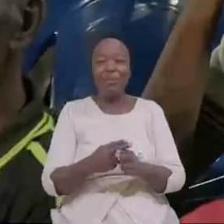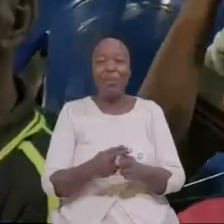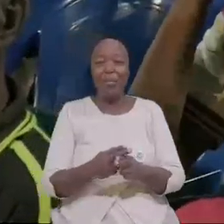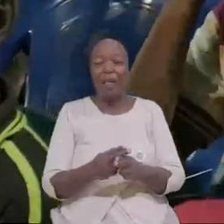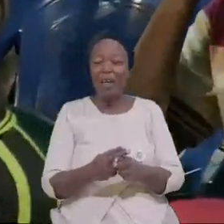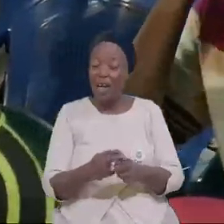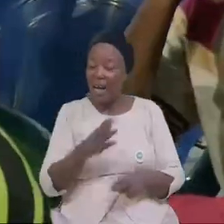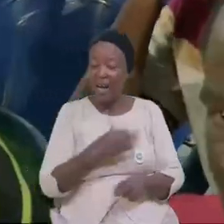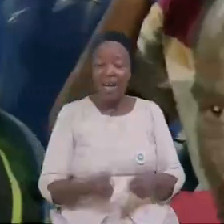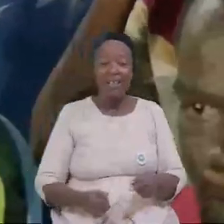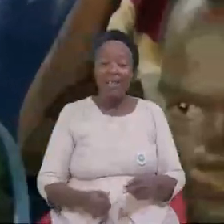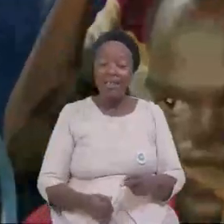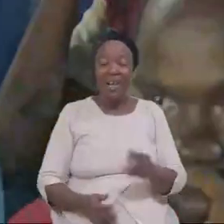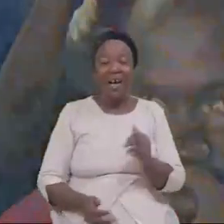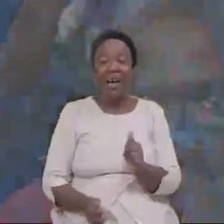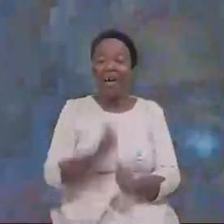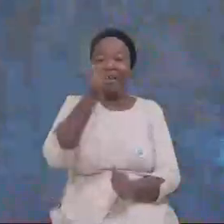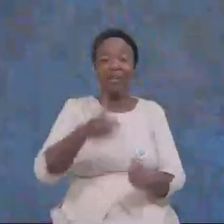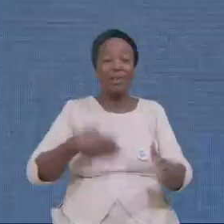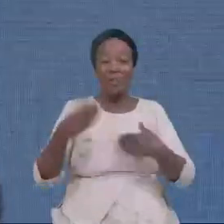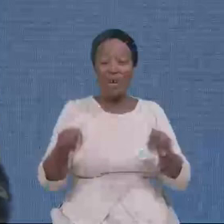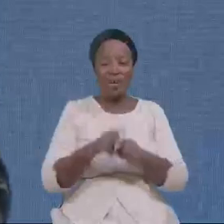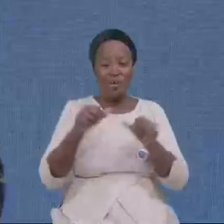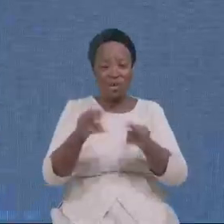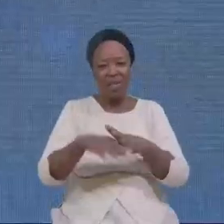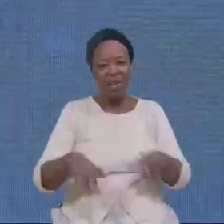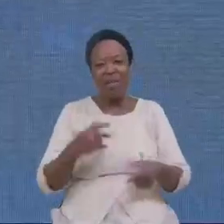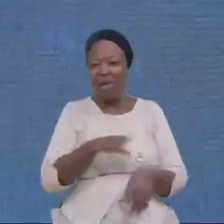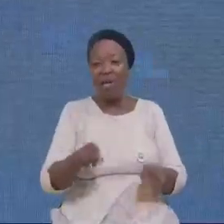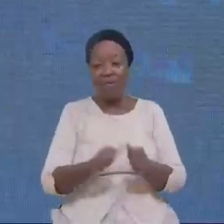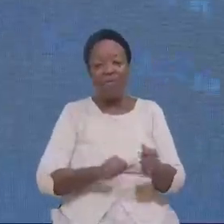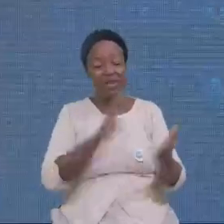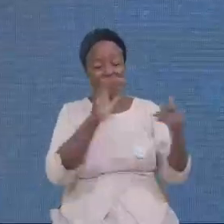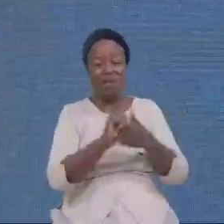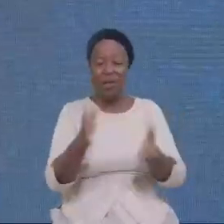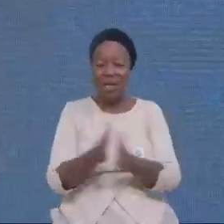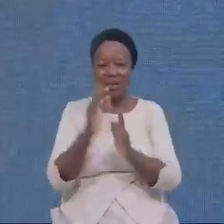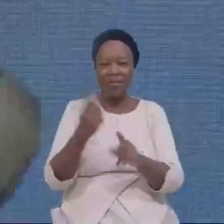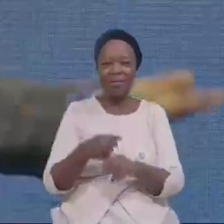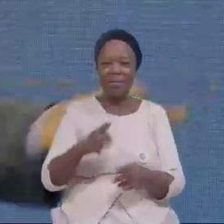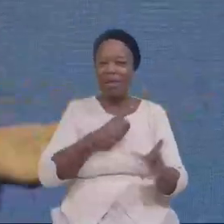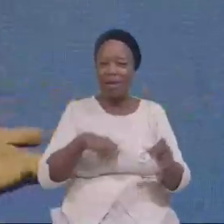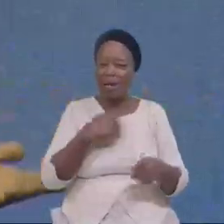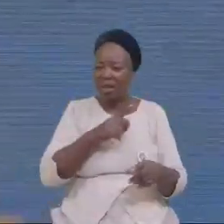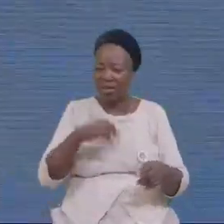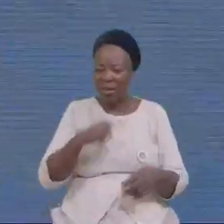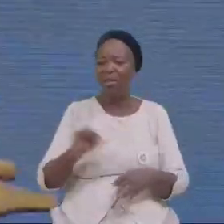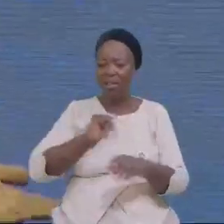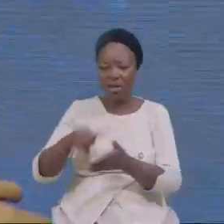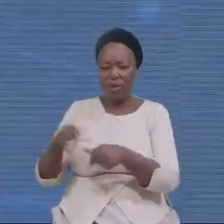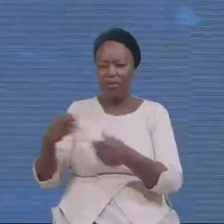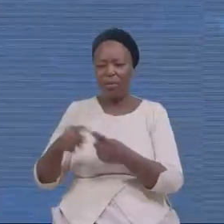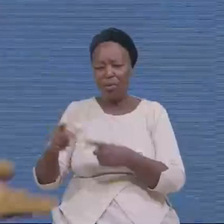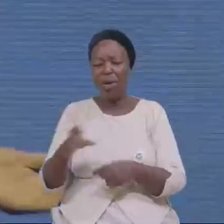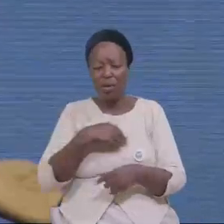Comme tu continues dans la vie, dans, à chaque attente, tu demandes ceci et Dieu dit, c'est accordé. Tu cherches ceci et